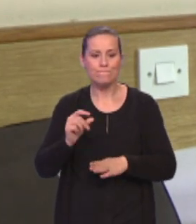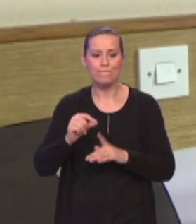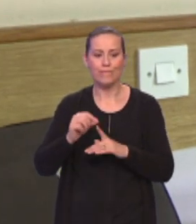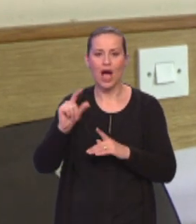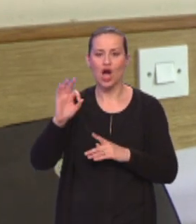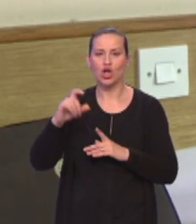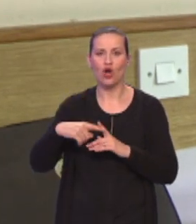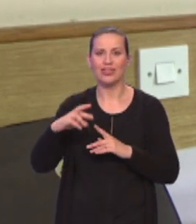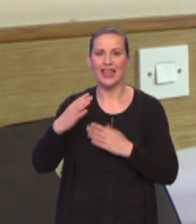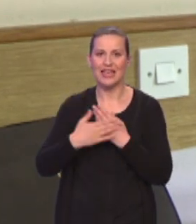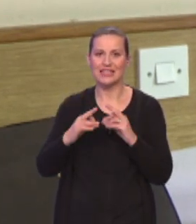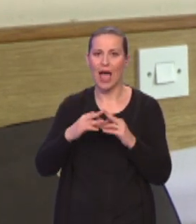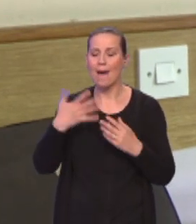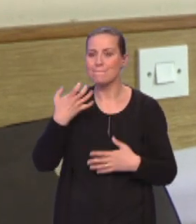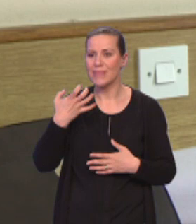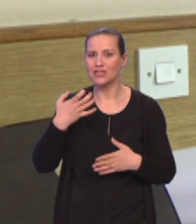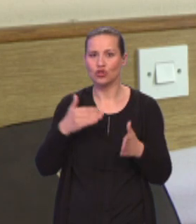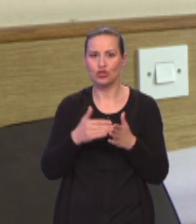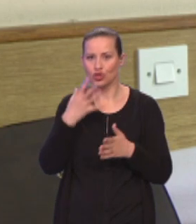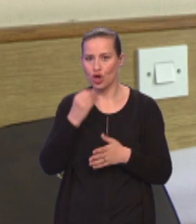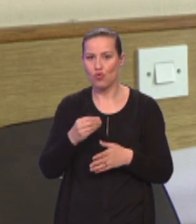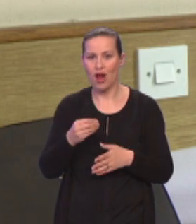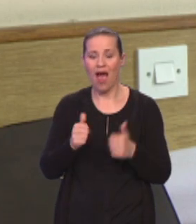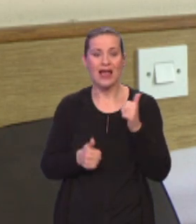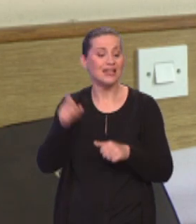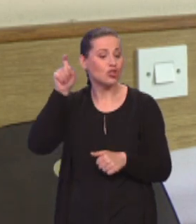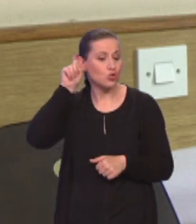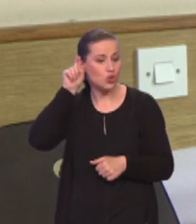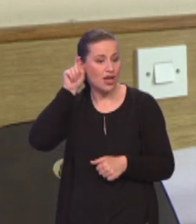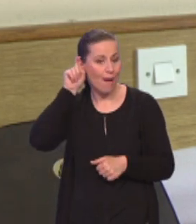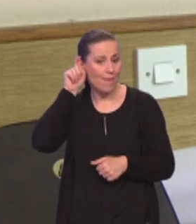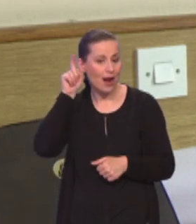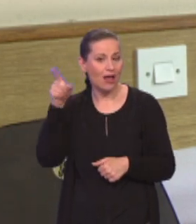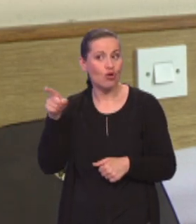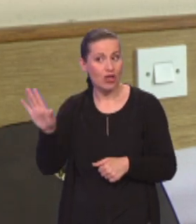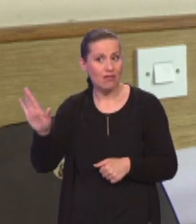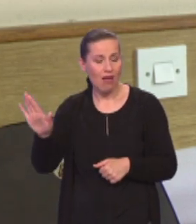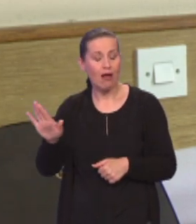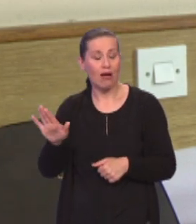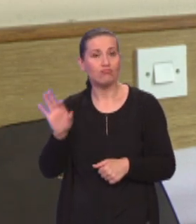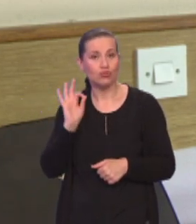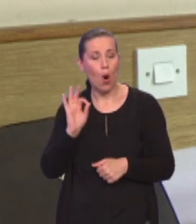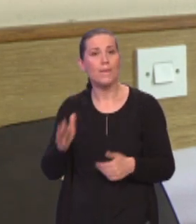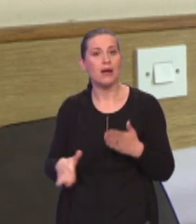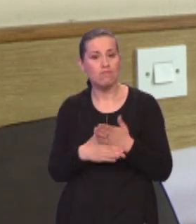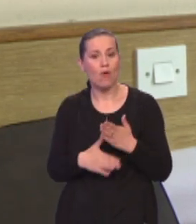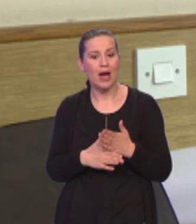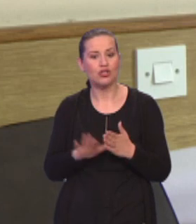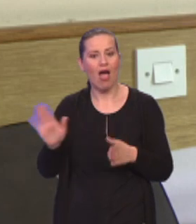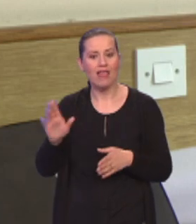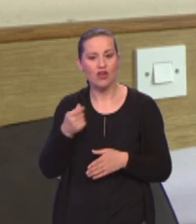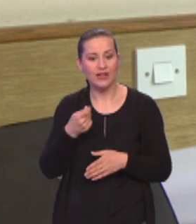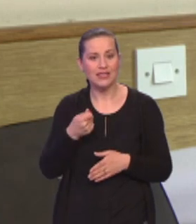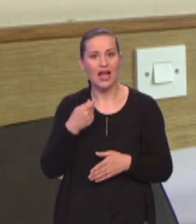kuna ili slušne aparate koji su za njega zaista jako dobri i puno mu pomažu. Njihova puna cijena